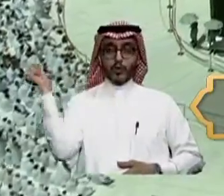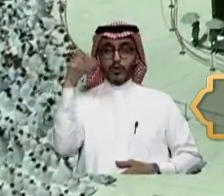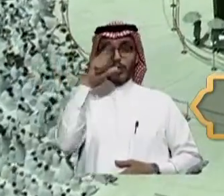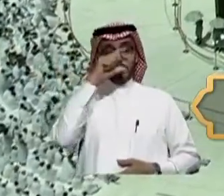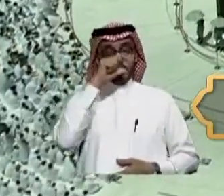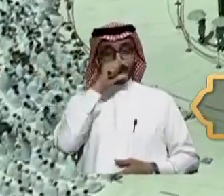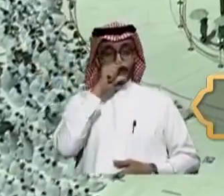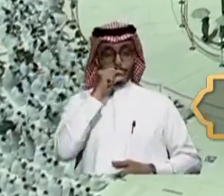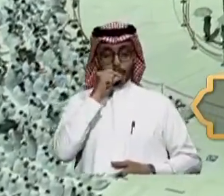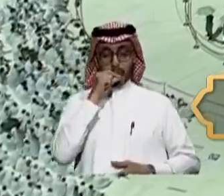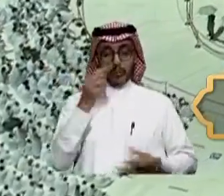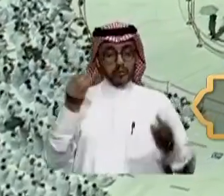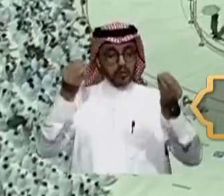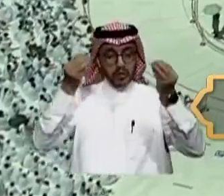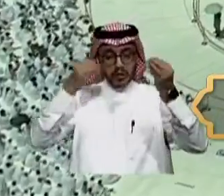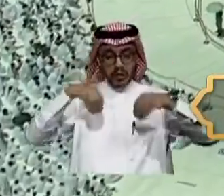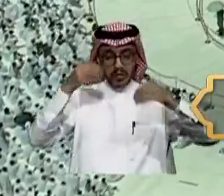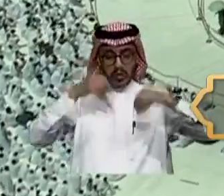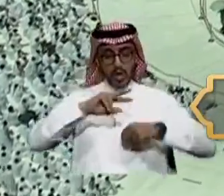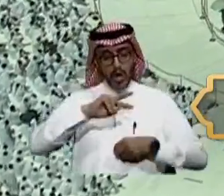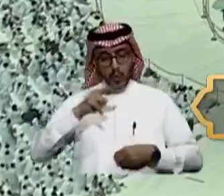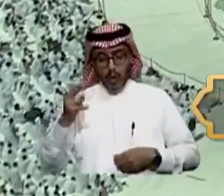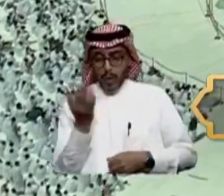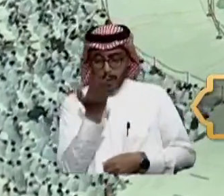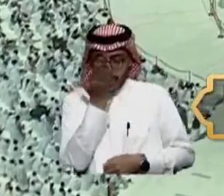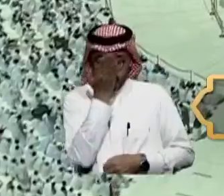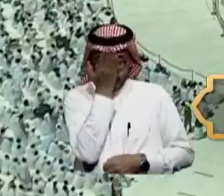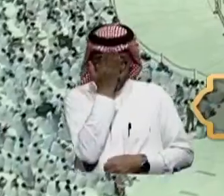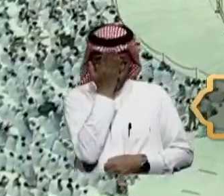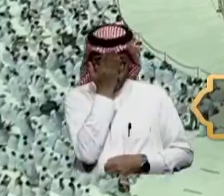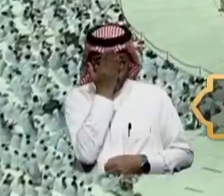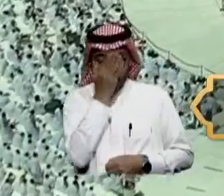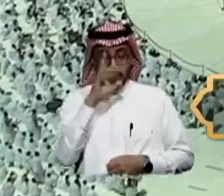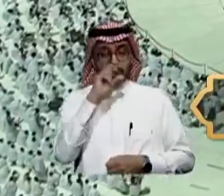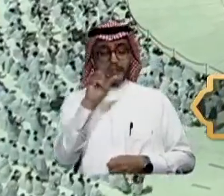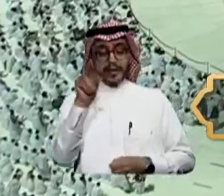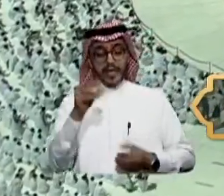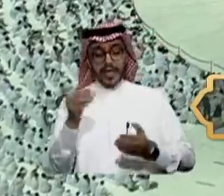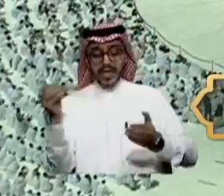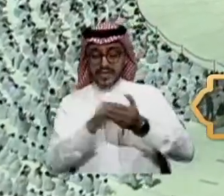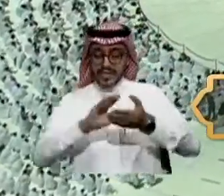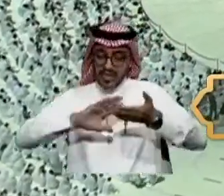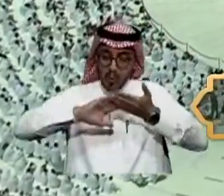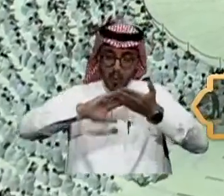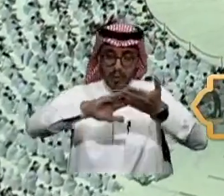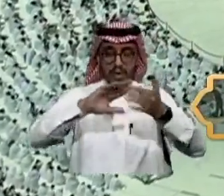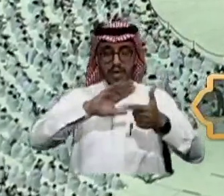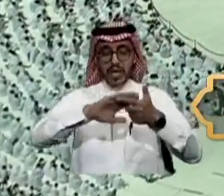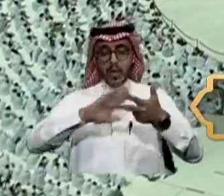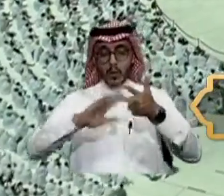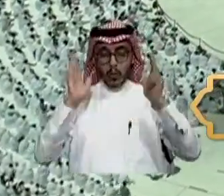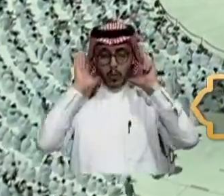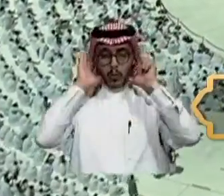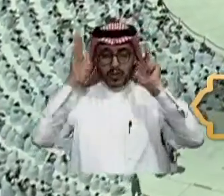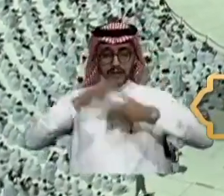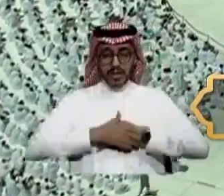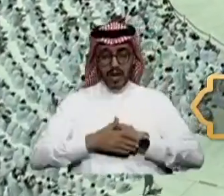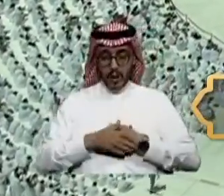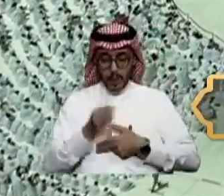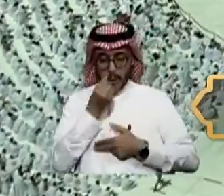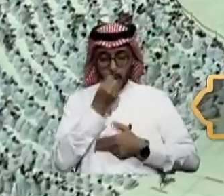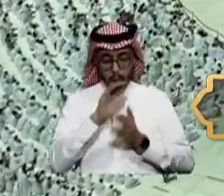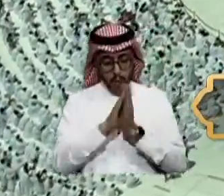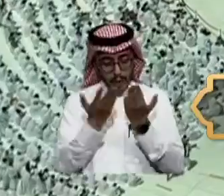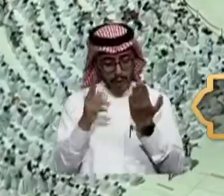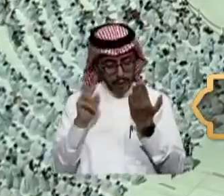رمضان الاكثار من انواع العبادات كالصدق والاحسان والصلاه والذكر